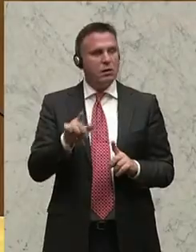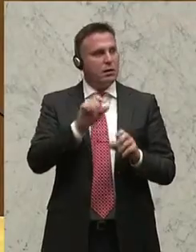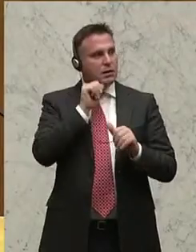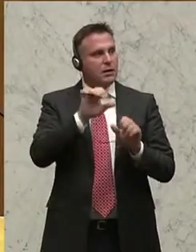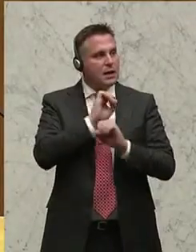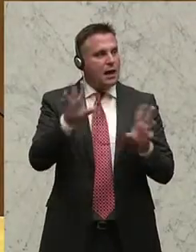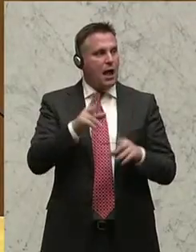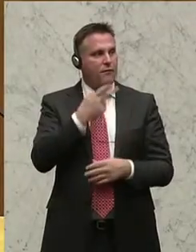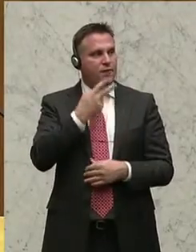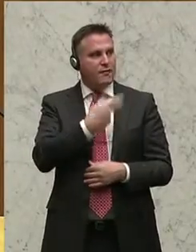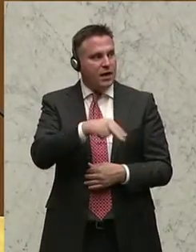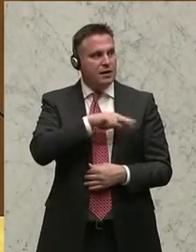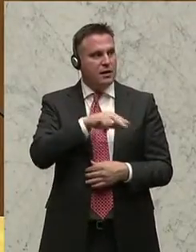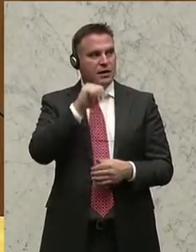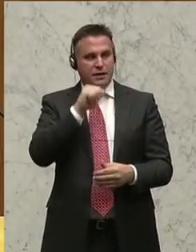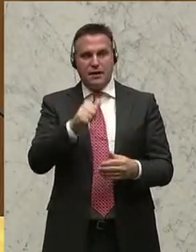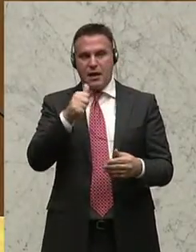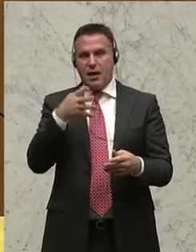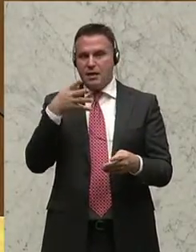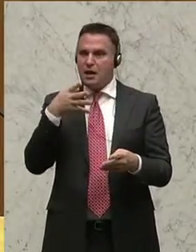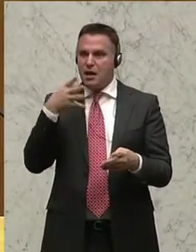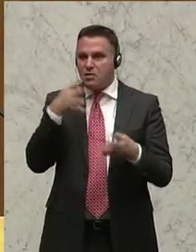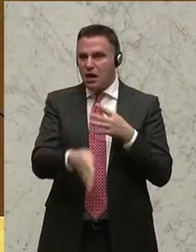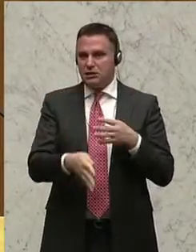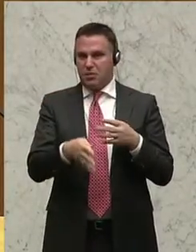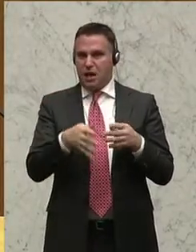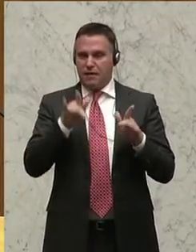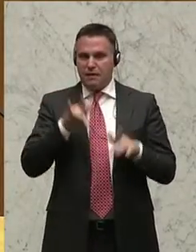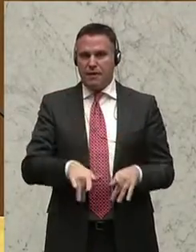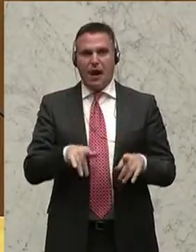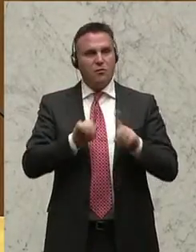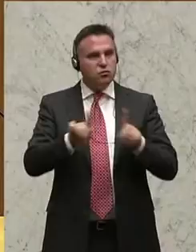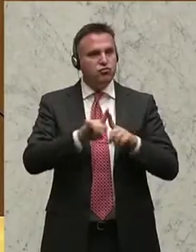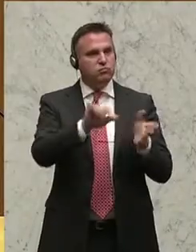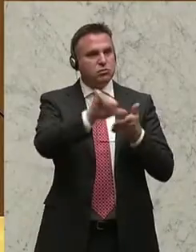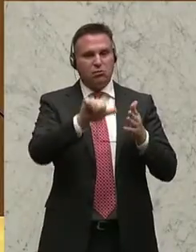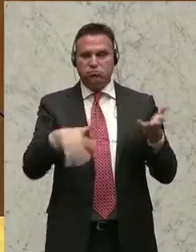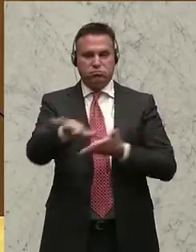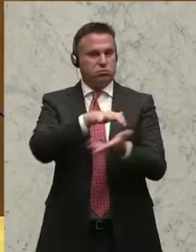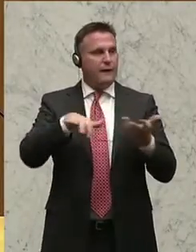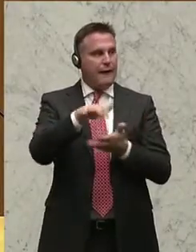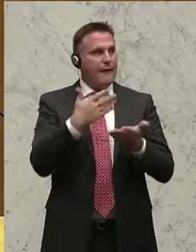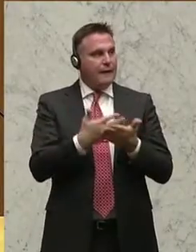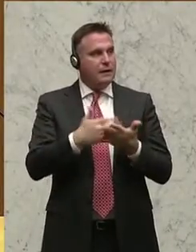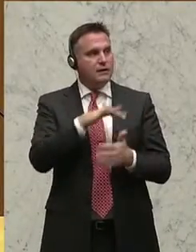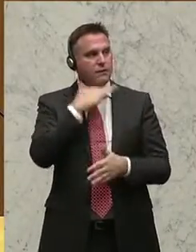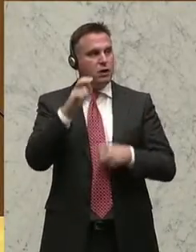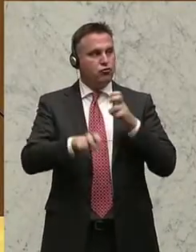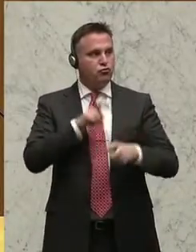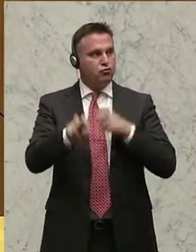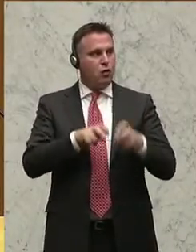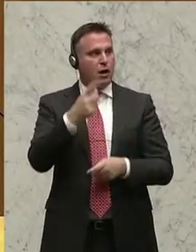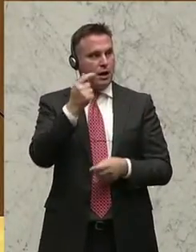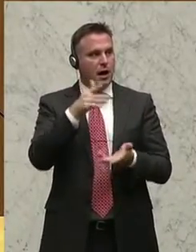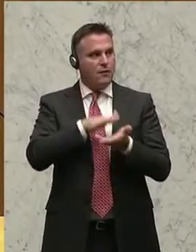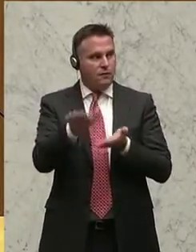unklare Verantwortlichkeiten, intransparente Transferzahlungen kreuz und quer. Deshalb wird unglaublich viel Steuergeld